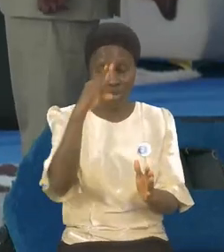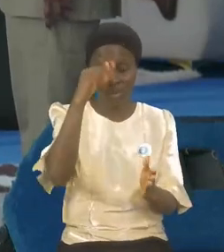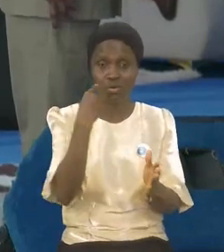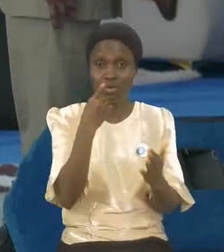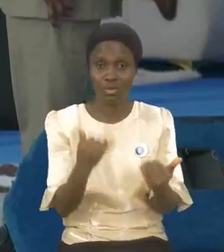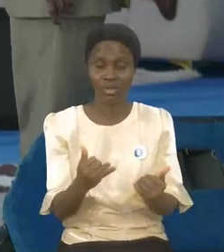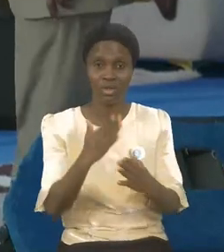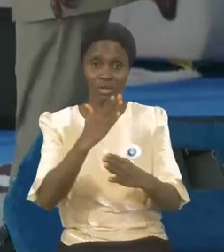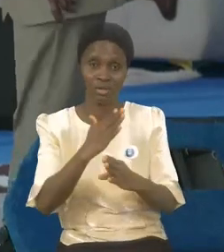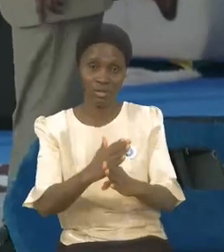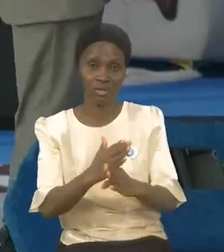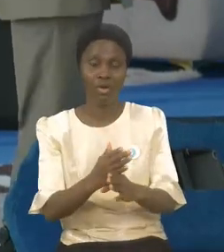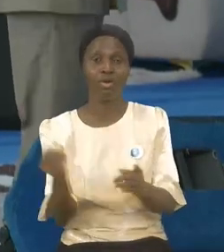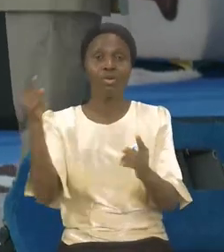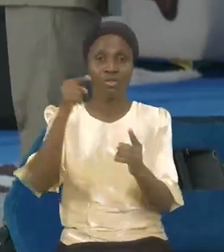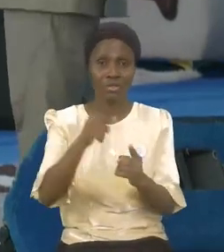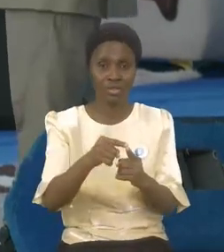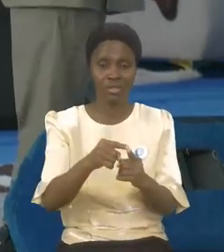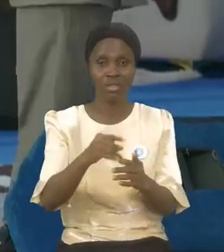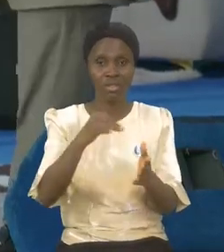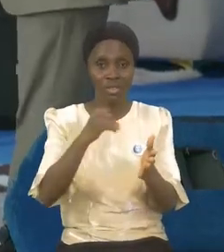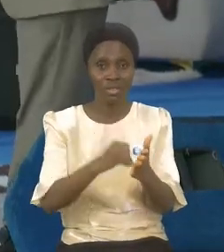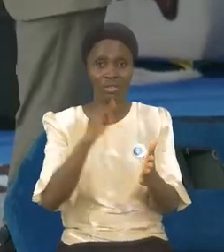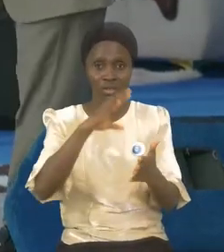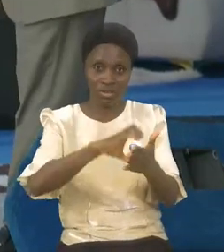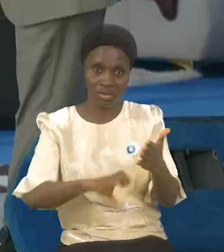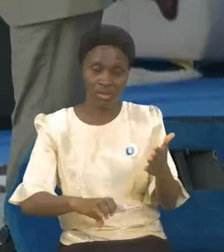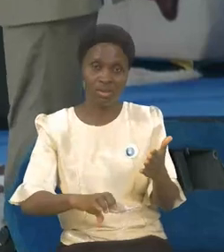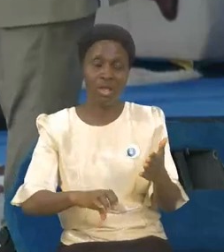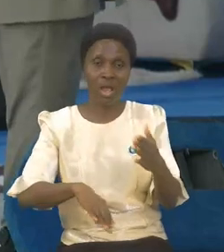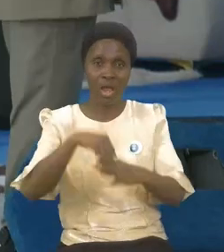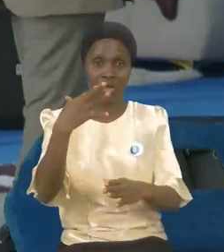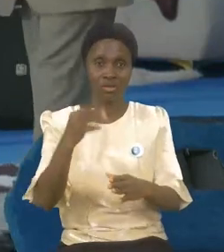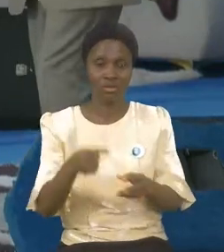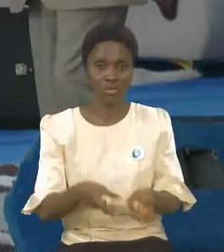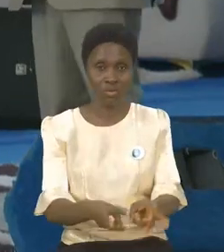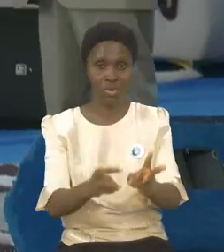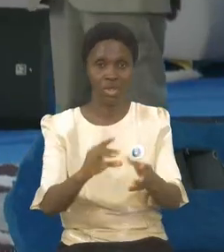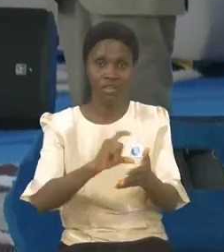que celui qui le retient encore ait disparu.